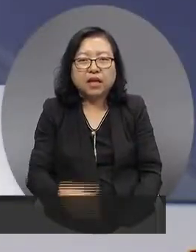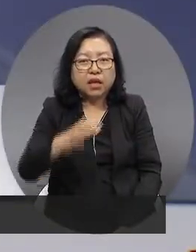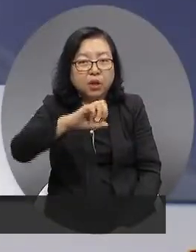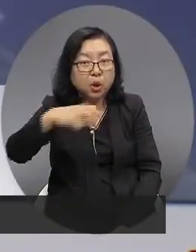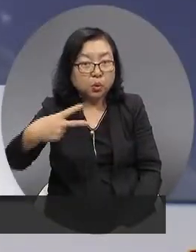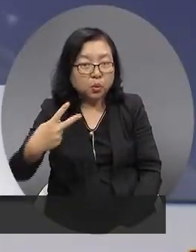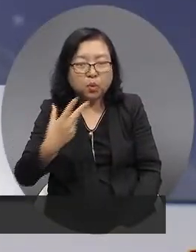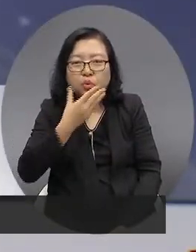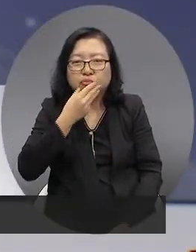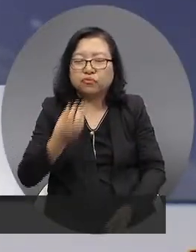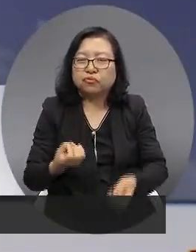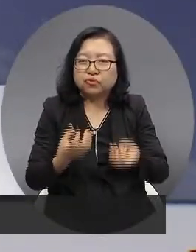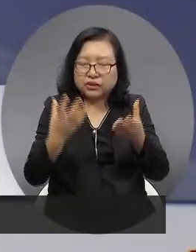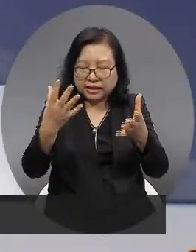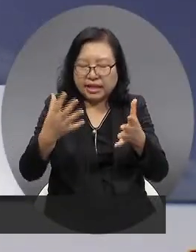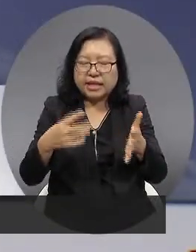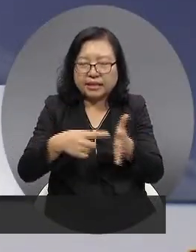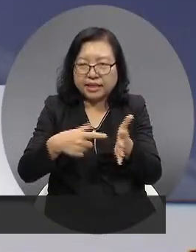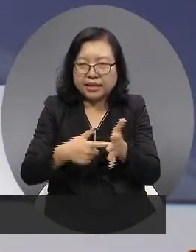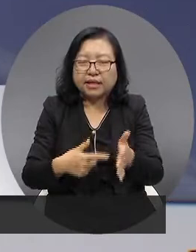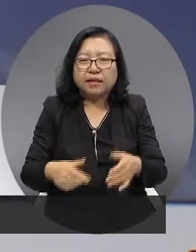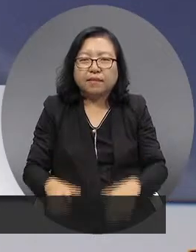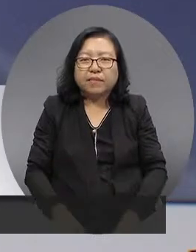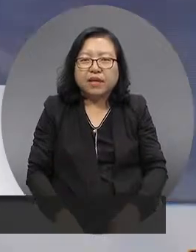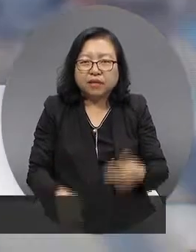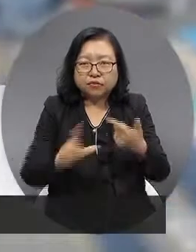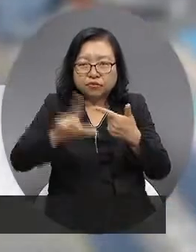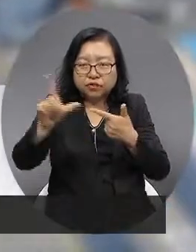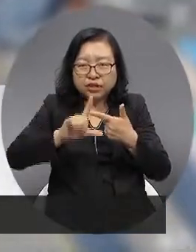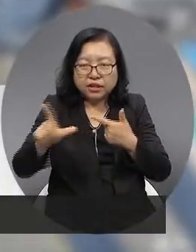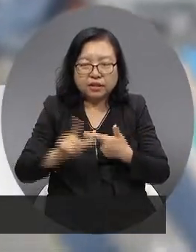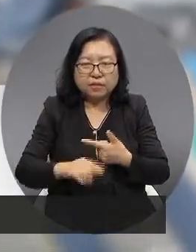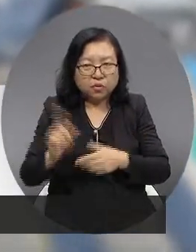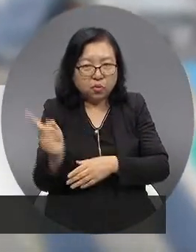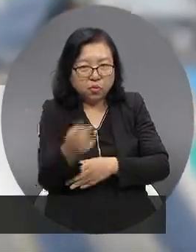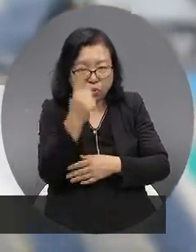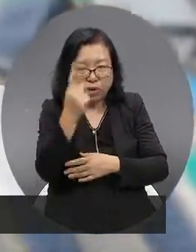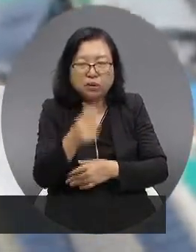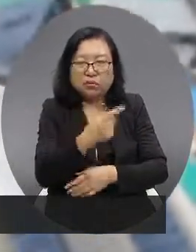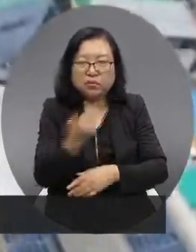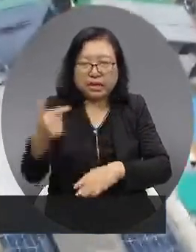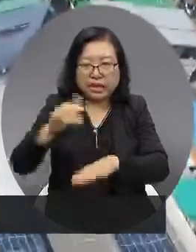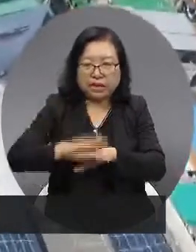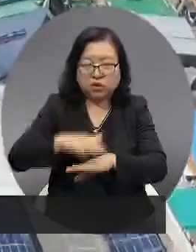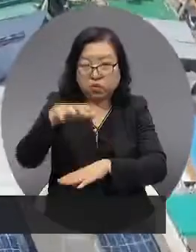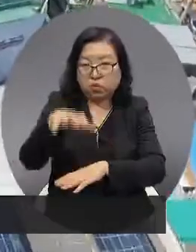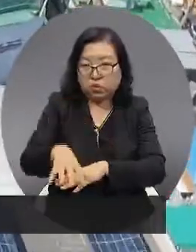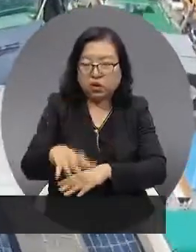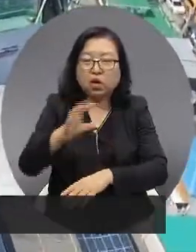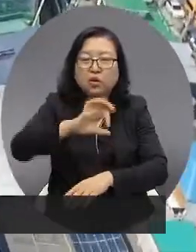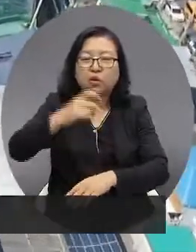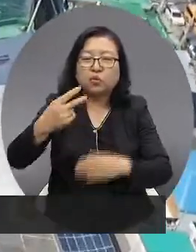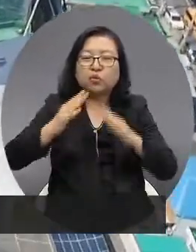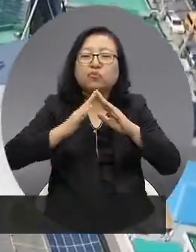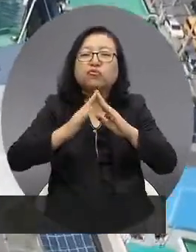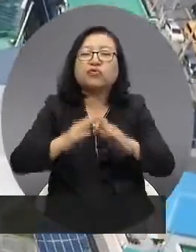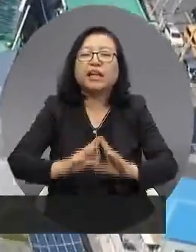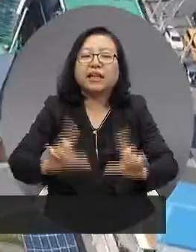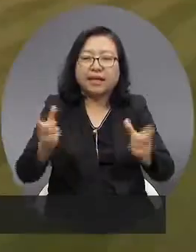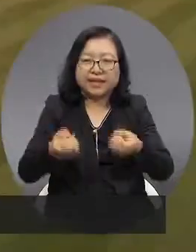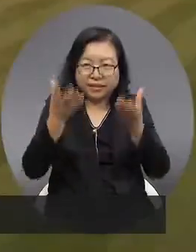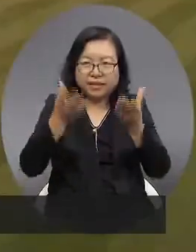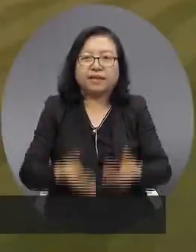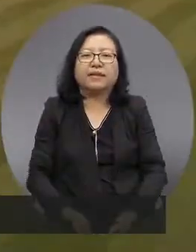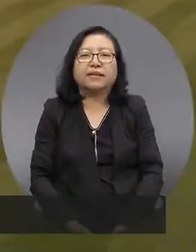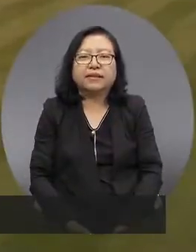영동군 축제관광재단이 오는 5일 프로야구 한화이글스 대전 야구장에서 영동군의 날 행사를 개최합니다.